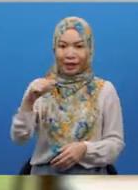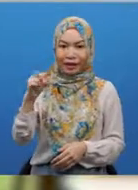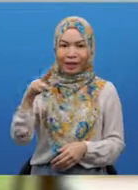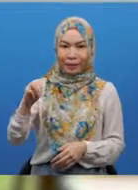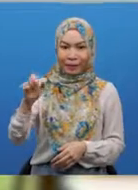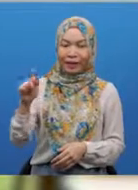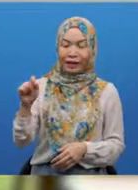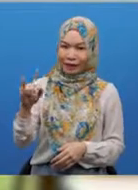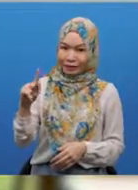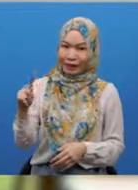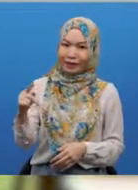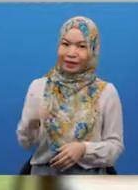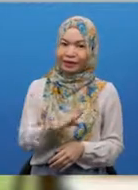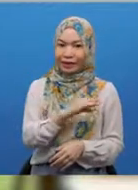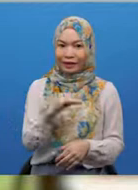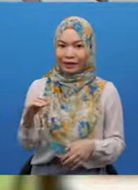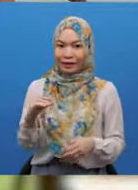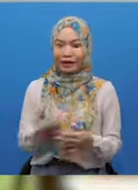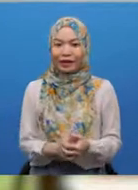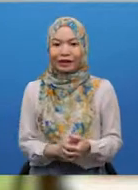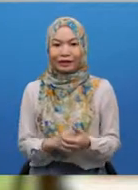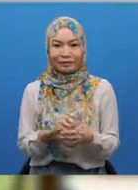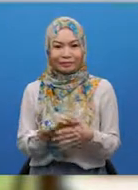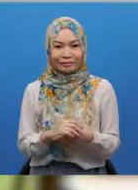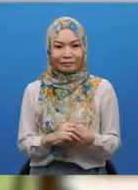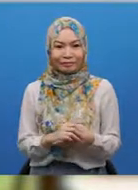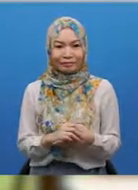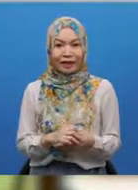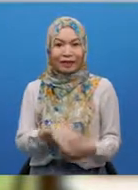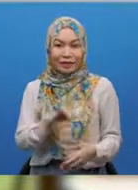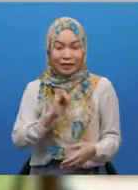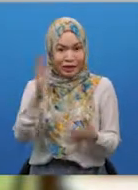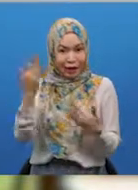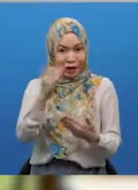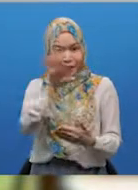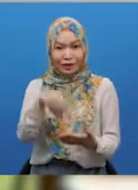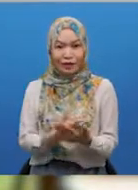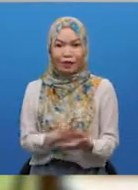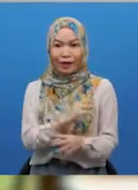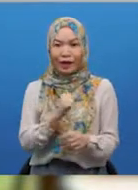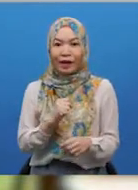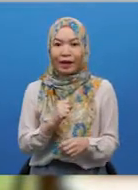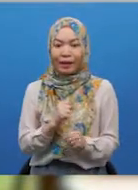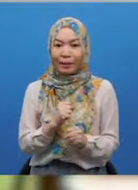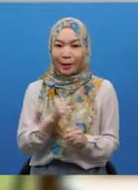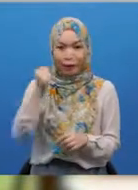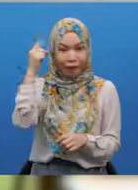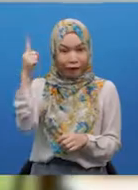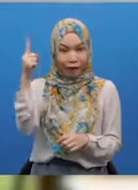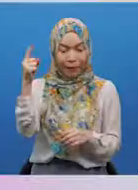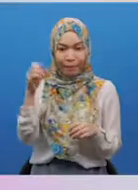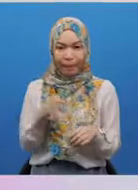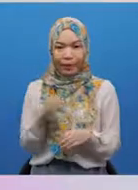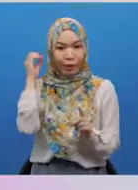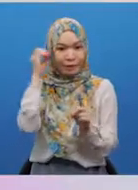Sebagai permulaan, cikgu harap semua pelajar dapat menghayati objektif pembelajaran kita pada hari